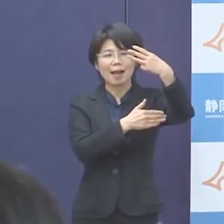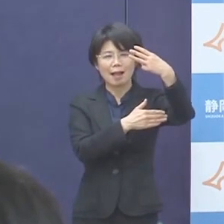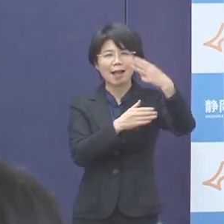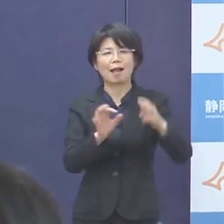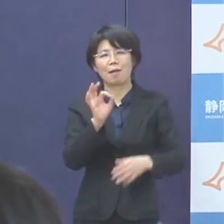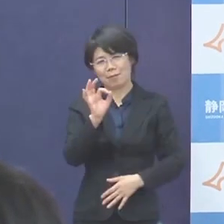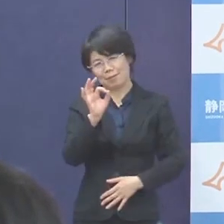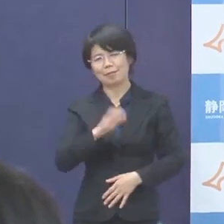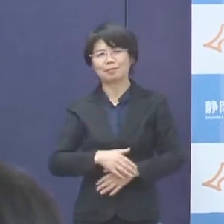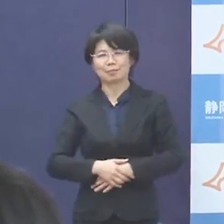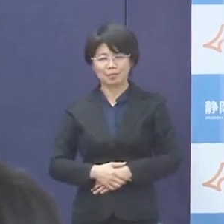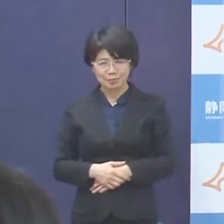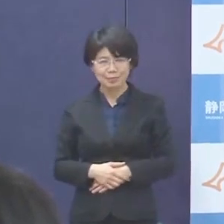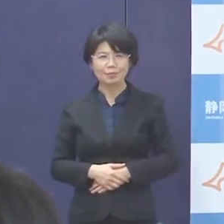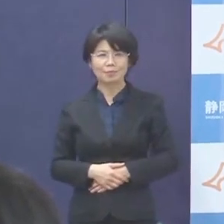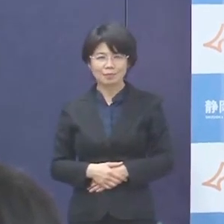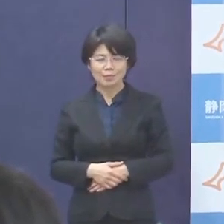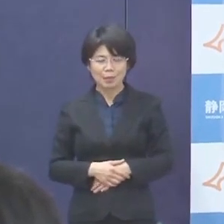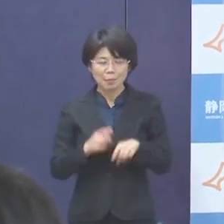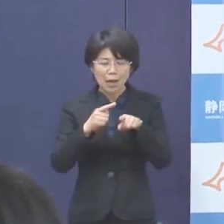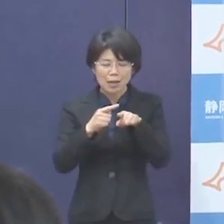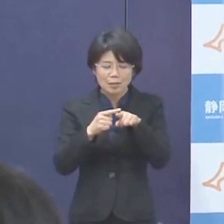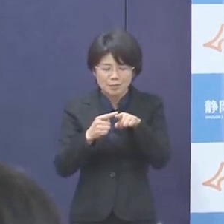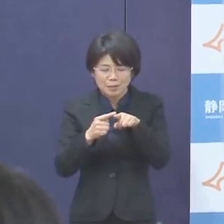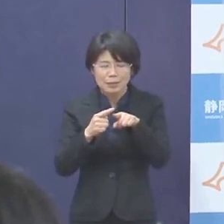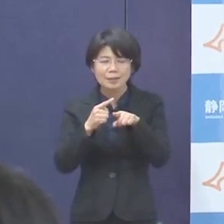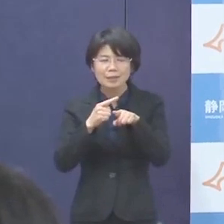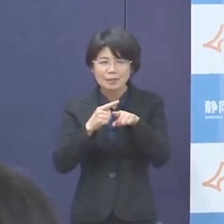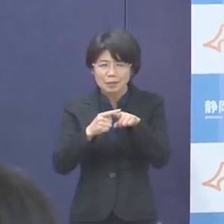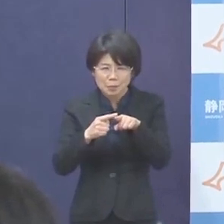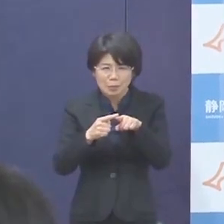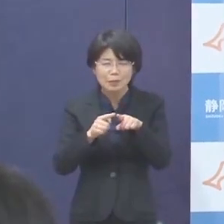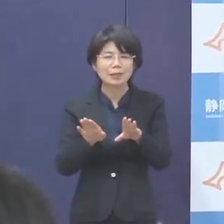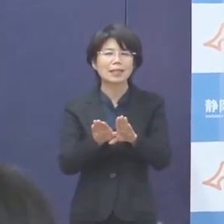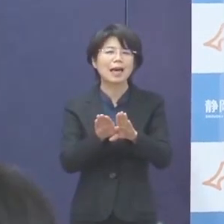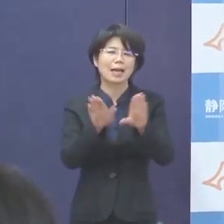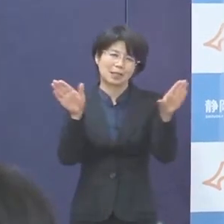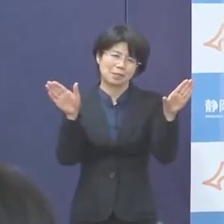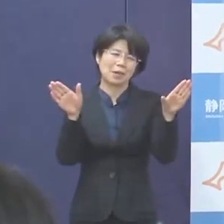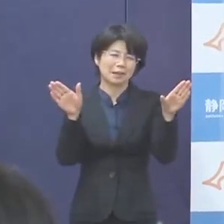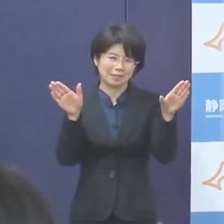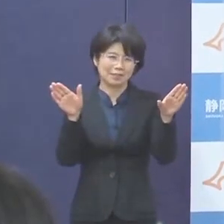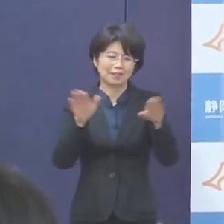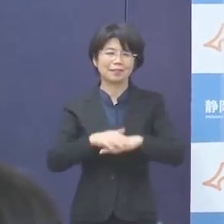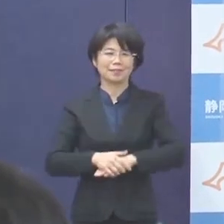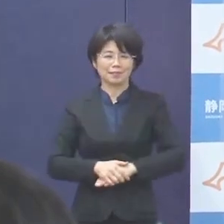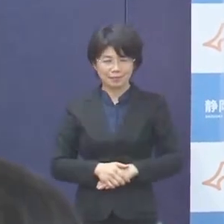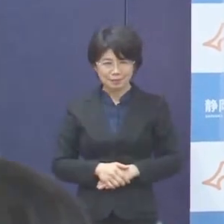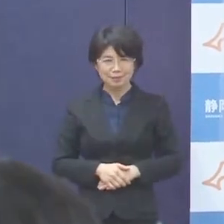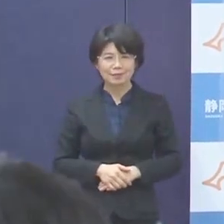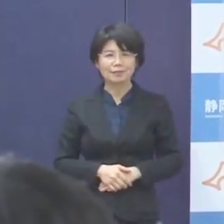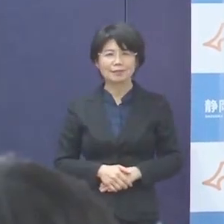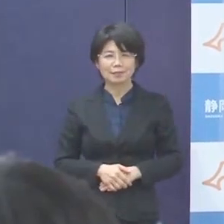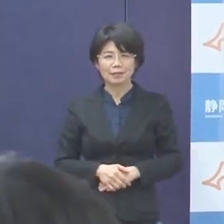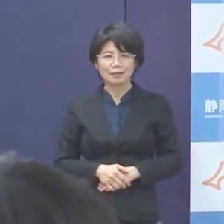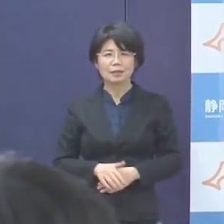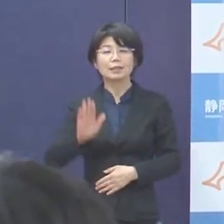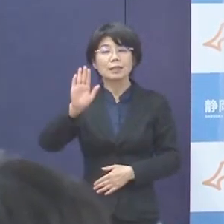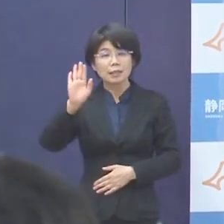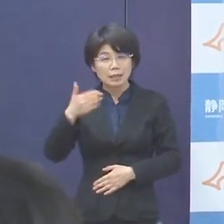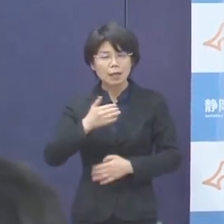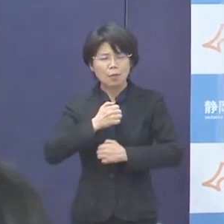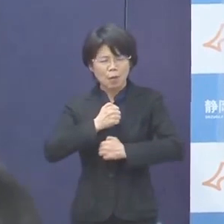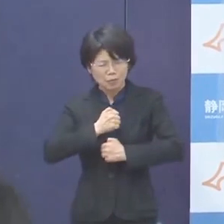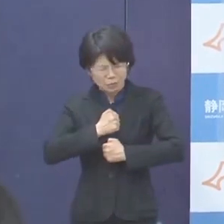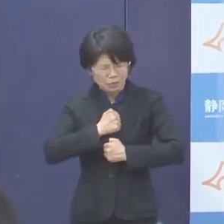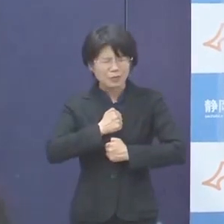このように少しくそろりスタートということで始めるのでありますけれども、皆様方に注意していただ